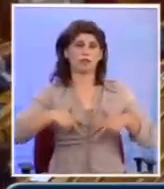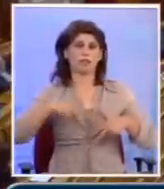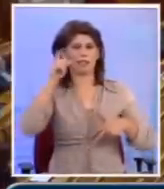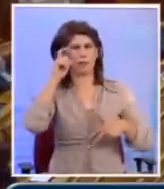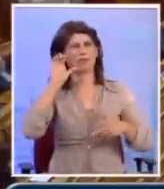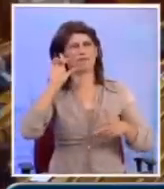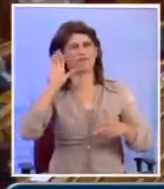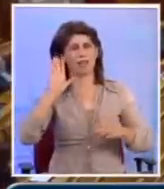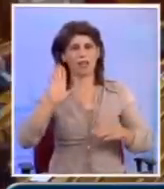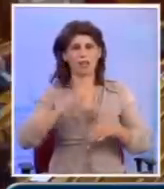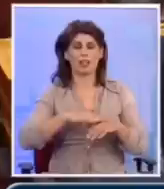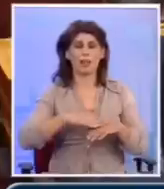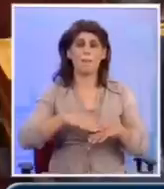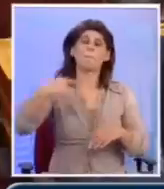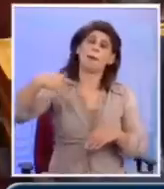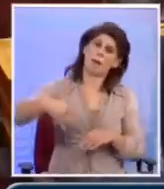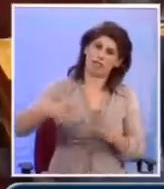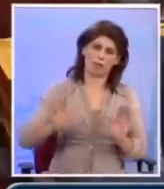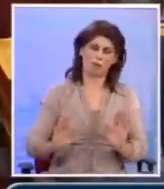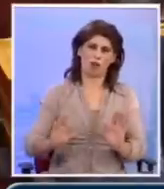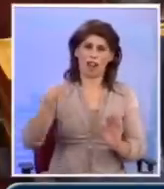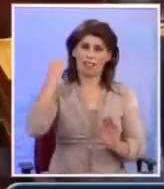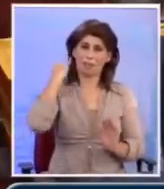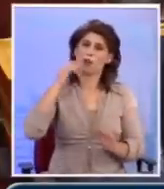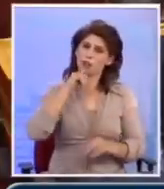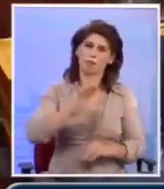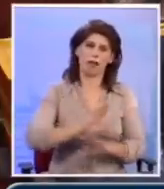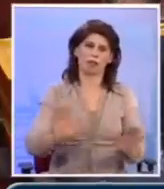μάλλον αντιπρόεδρος της κυβέρνησης Παπαδήμου, αλλά αντιπρόεδρος πάντοτε.